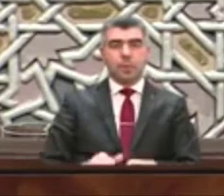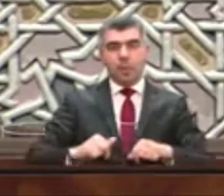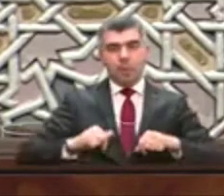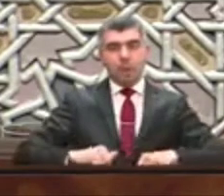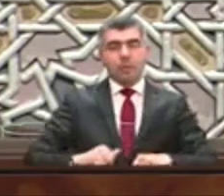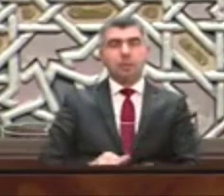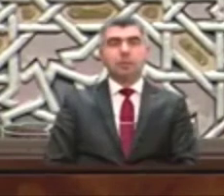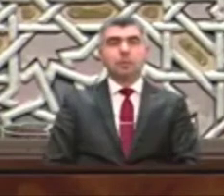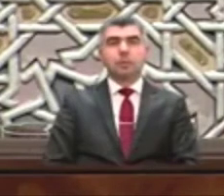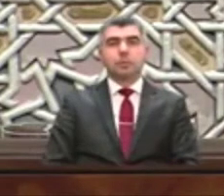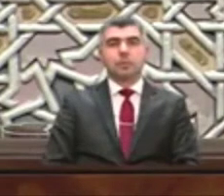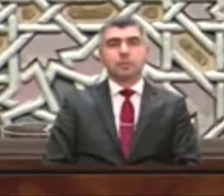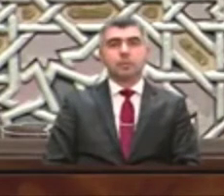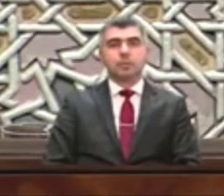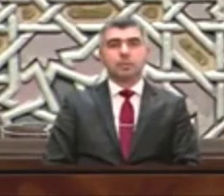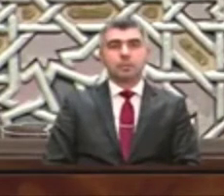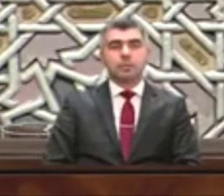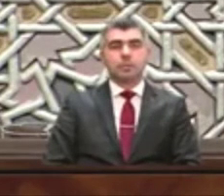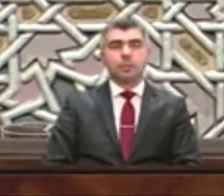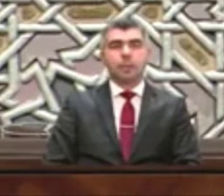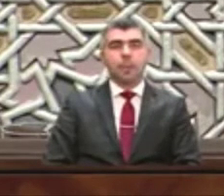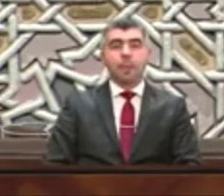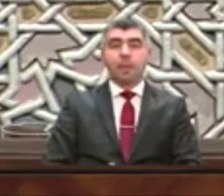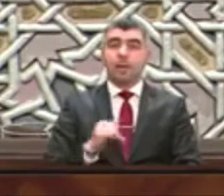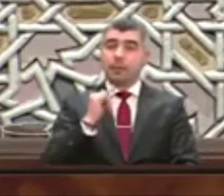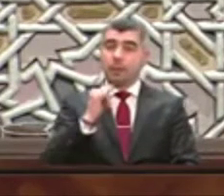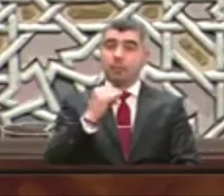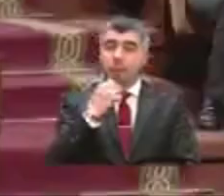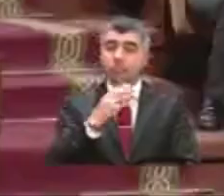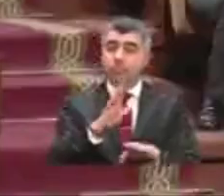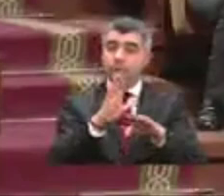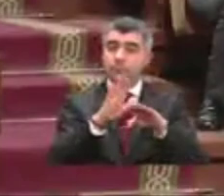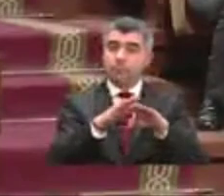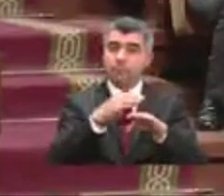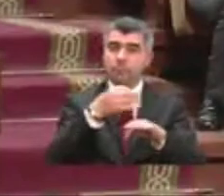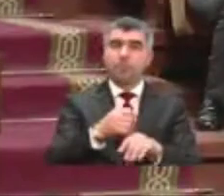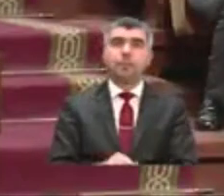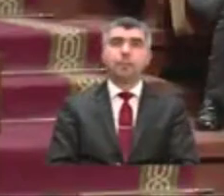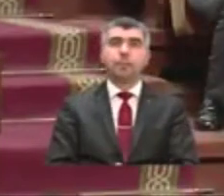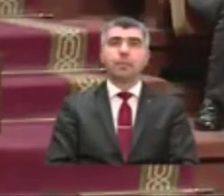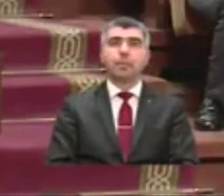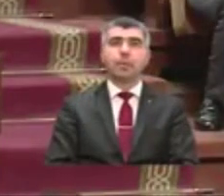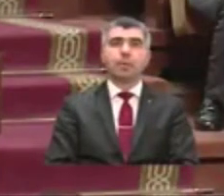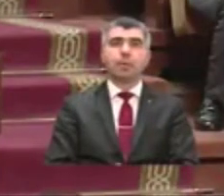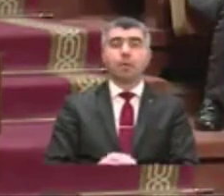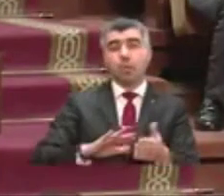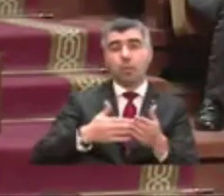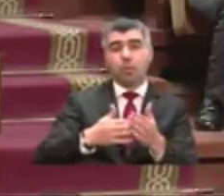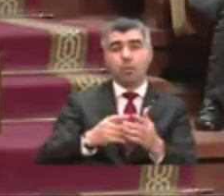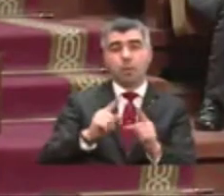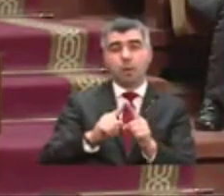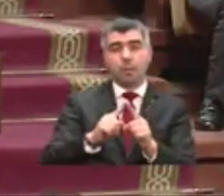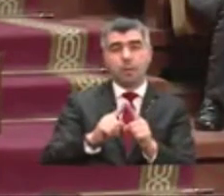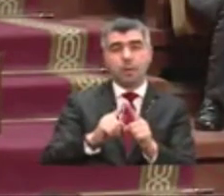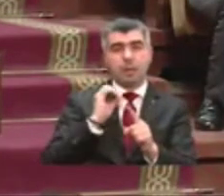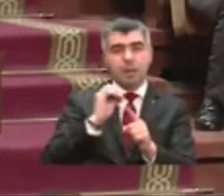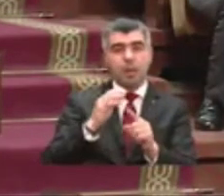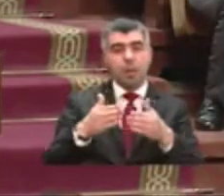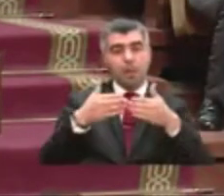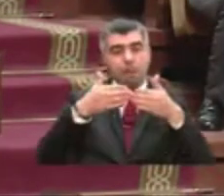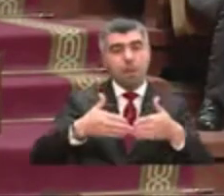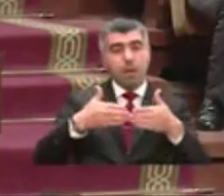التجهيز المحترم، أثير انتباهكم إلى أن وضعية ميناء طرفايا هي